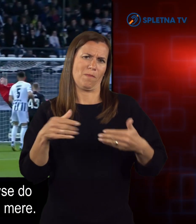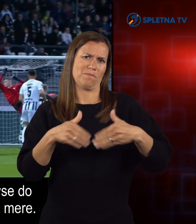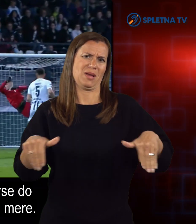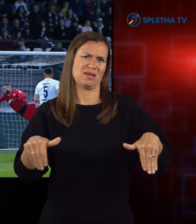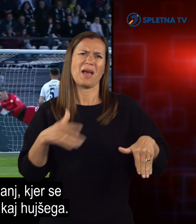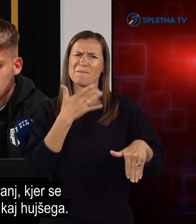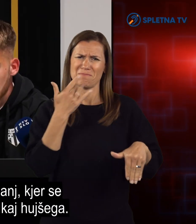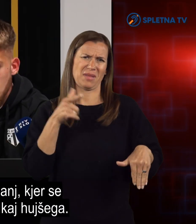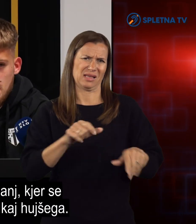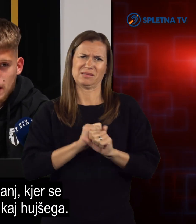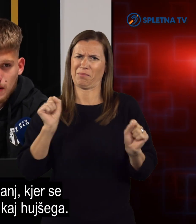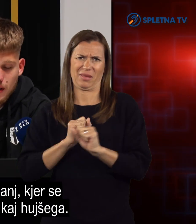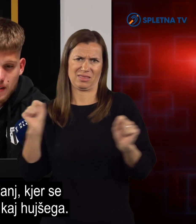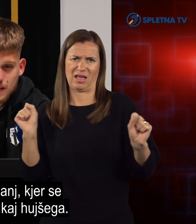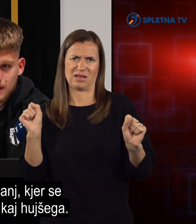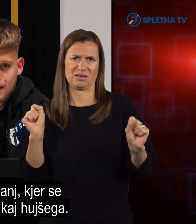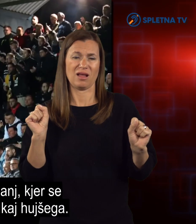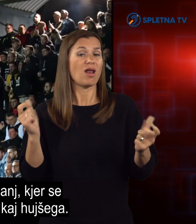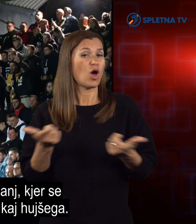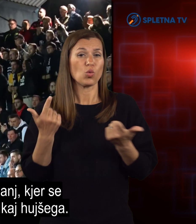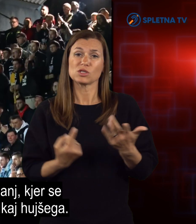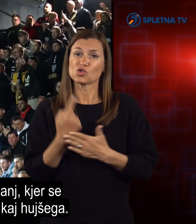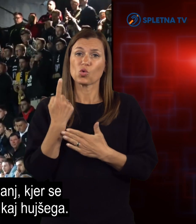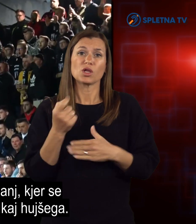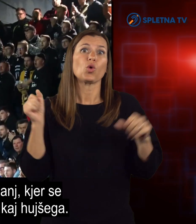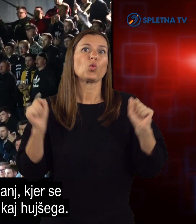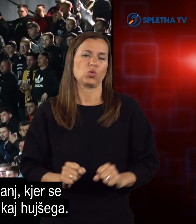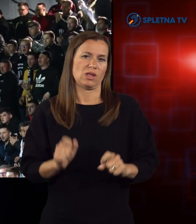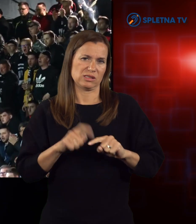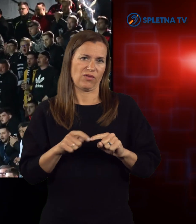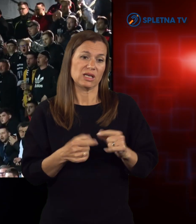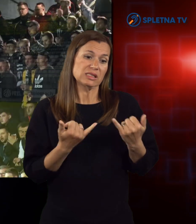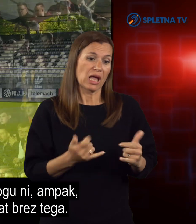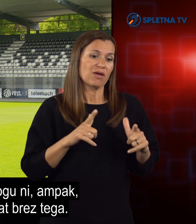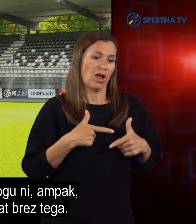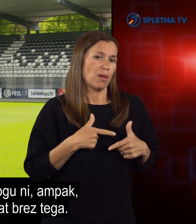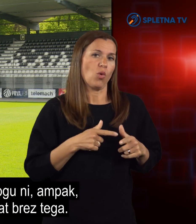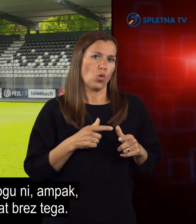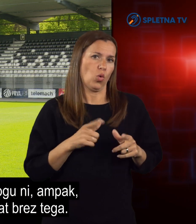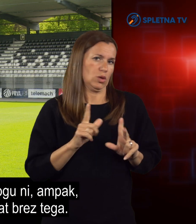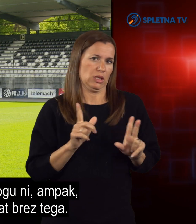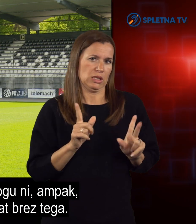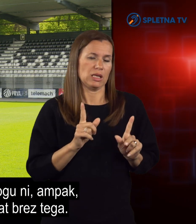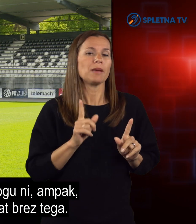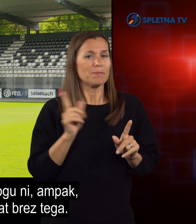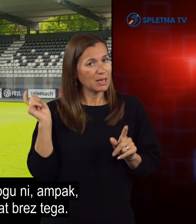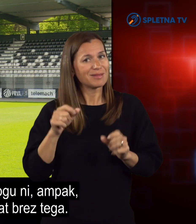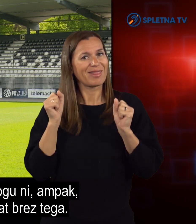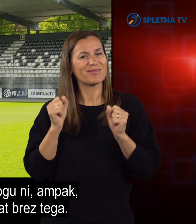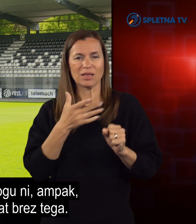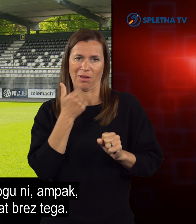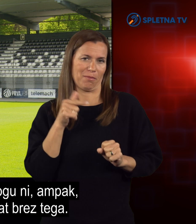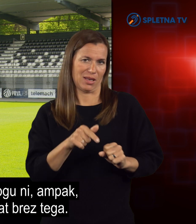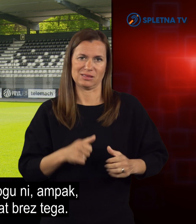mere, brez takih dejanj, ker se lahko zgodi še kaj hujšega. Zdaj se hvala Bogu ni, ampak ja, pridite navijati, ampak